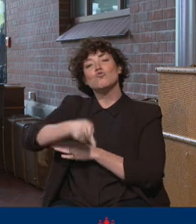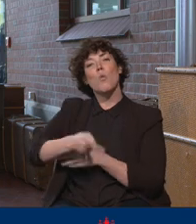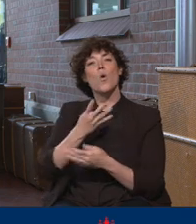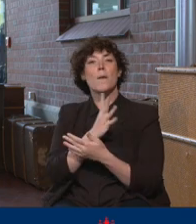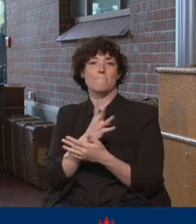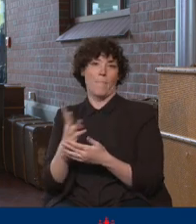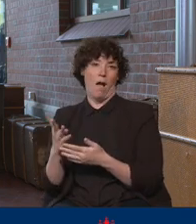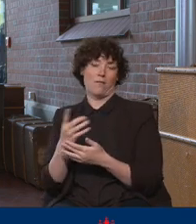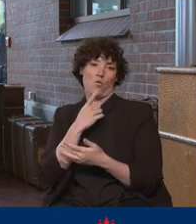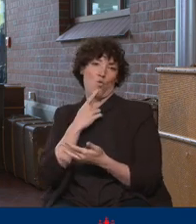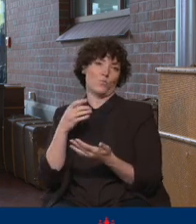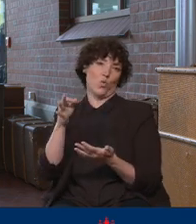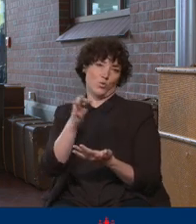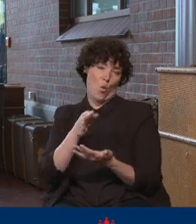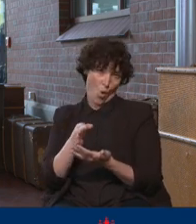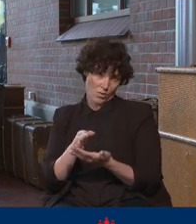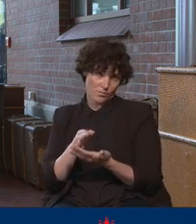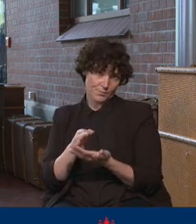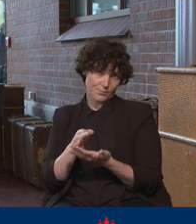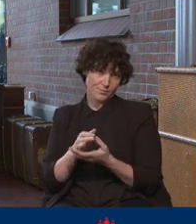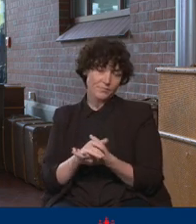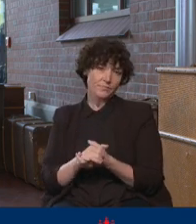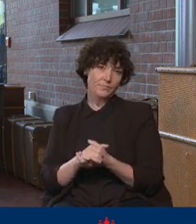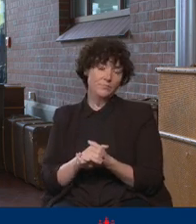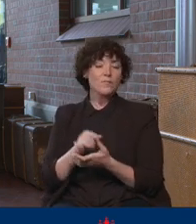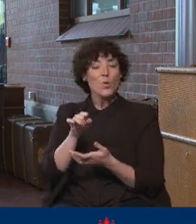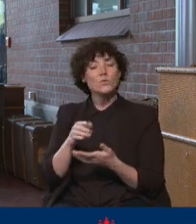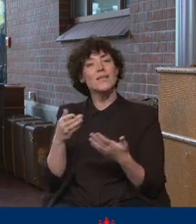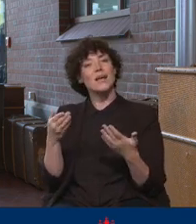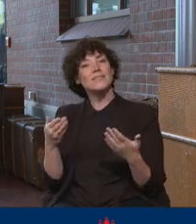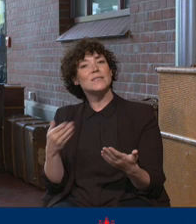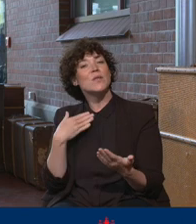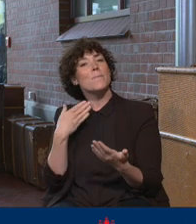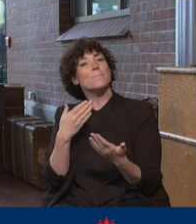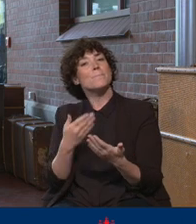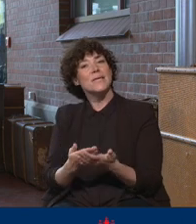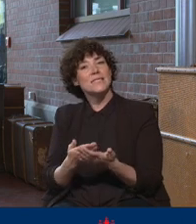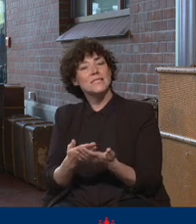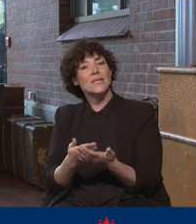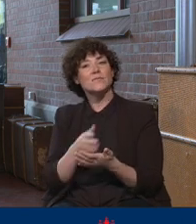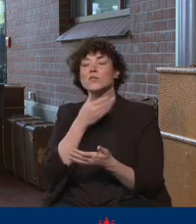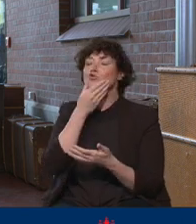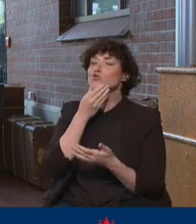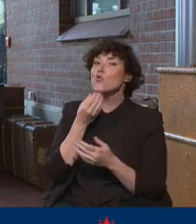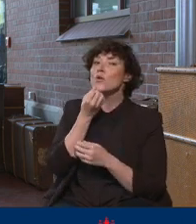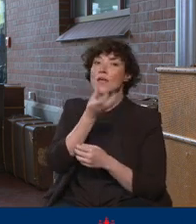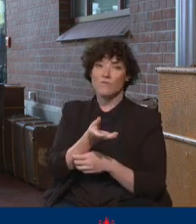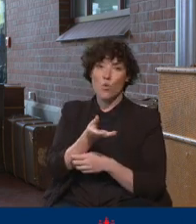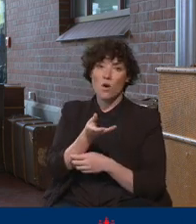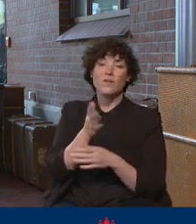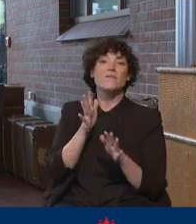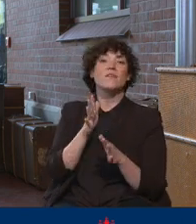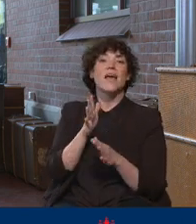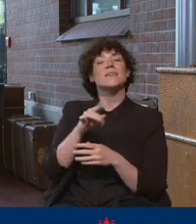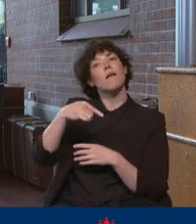nach rothenburgsort und da gibt es jetzt mittlerweile sozusagen einen sehr schönen entwurf zu dem vielleicht happy end